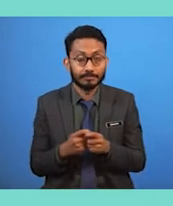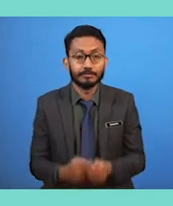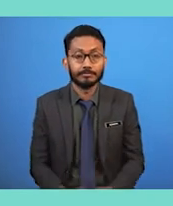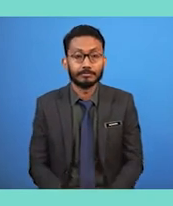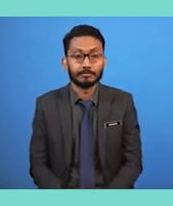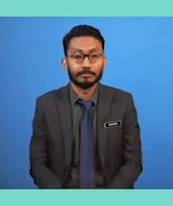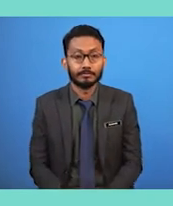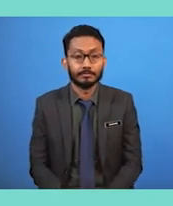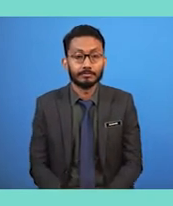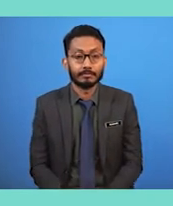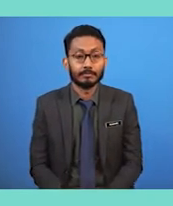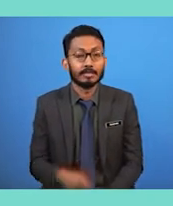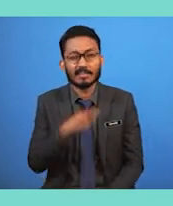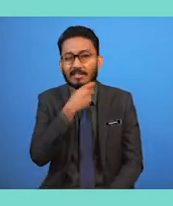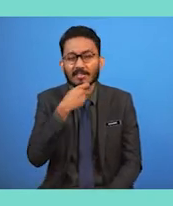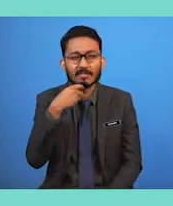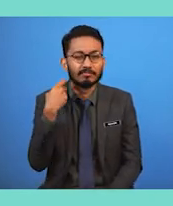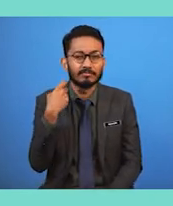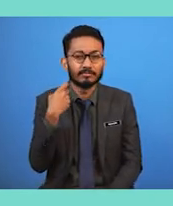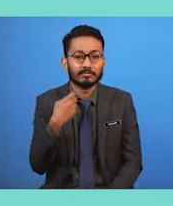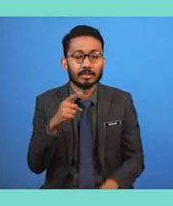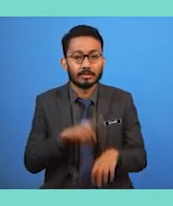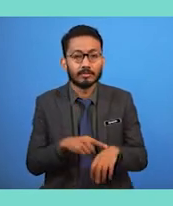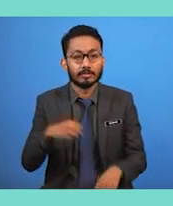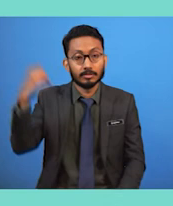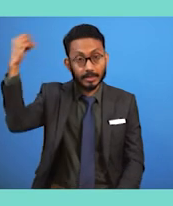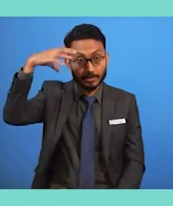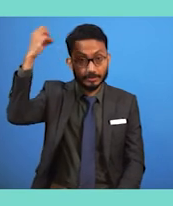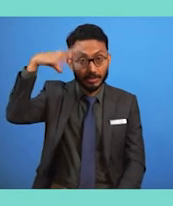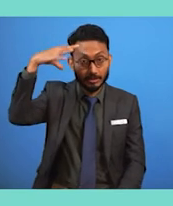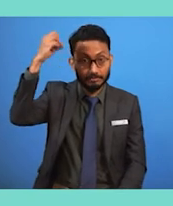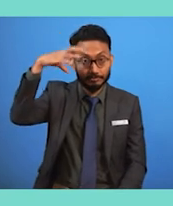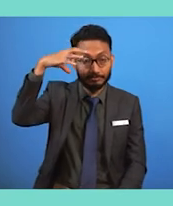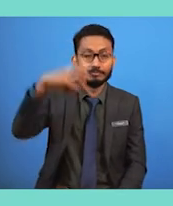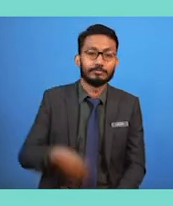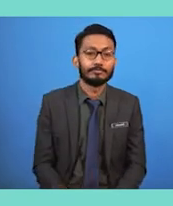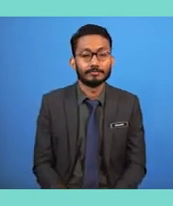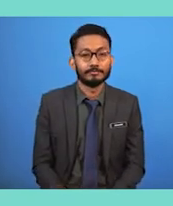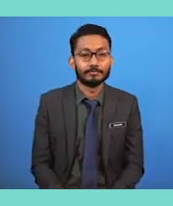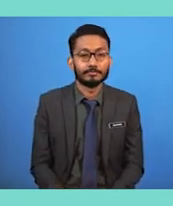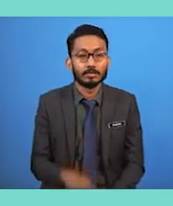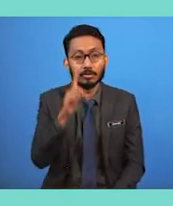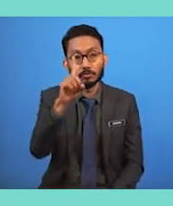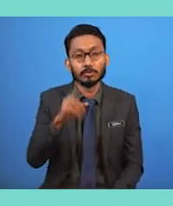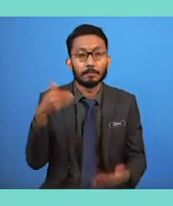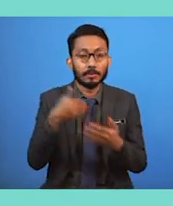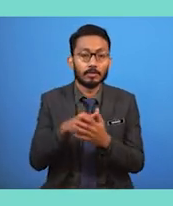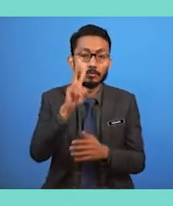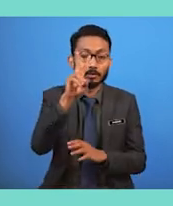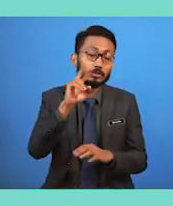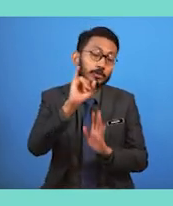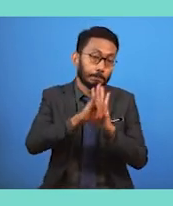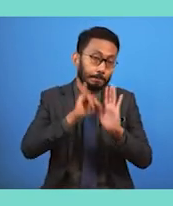Kemudian, keringkan dan jemur di bawah cahaya matahari selama 1 hingga 2 jam. Langkah